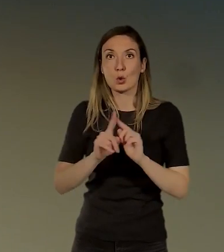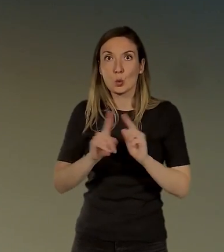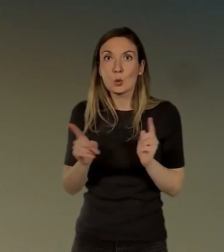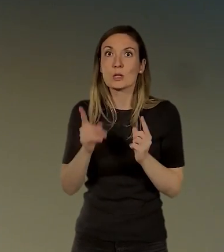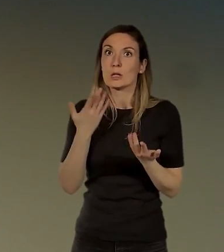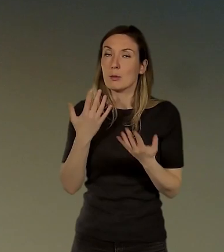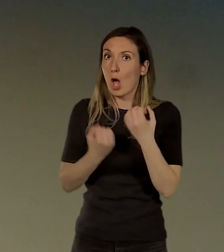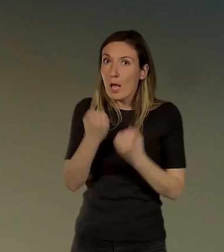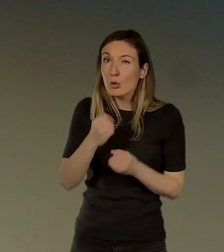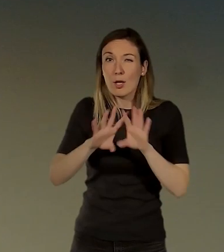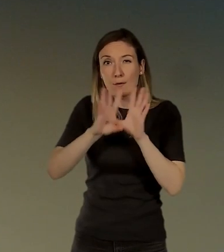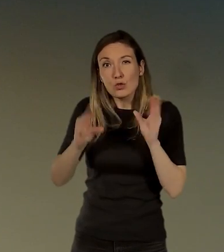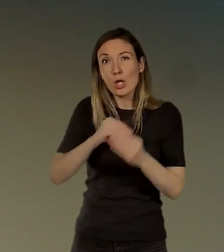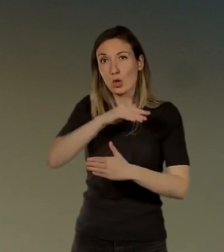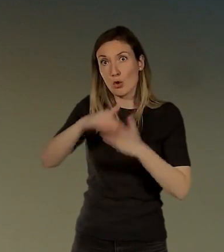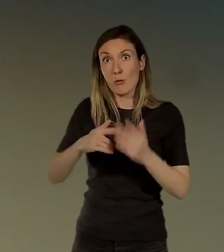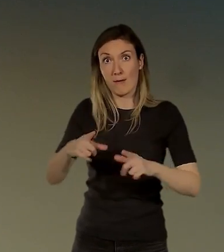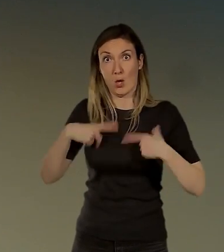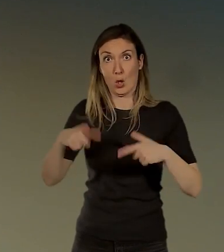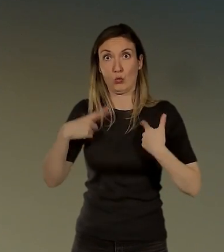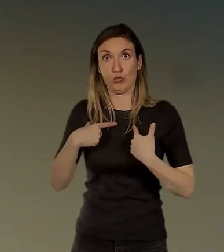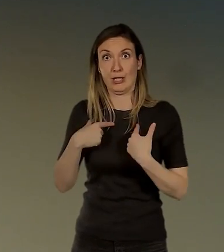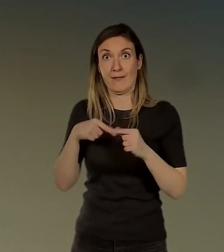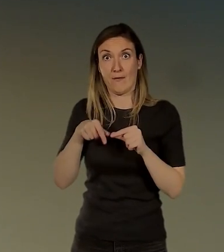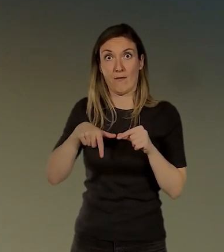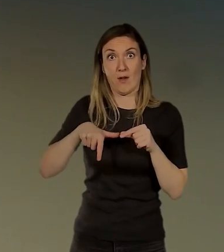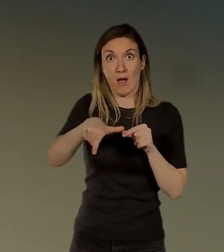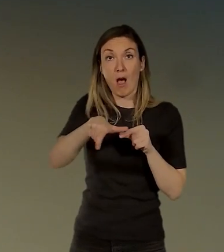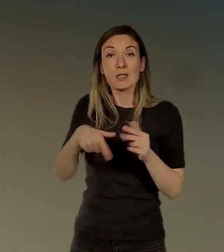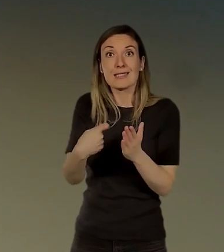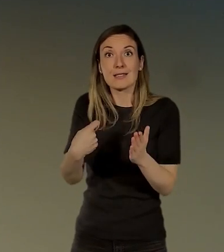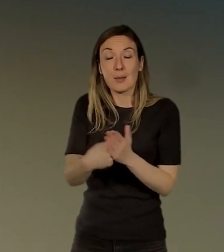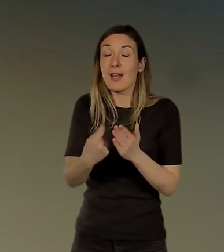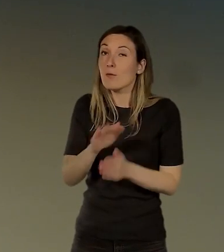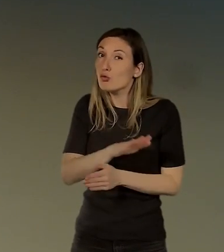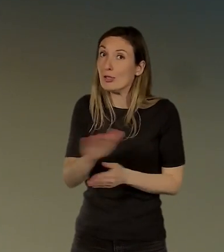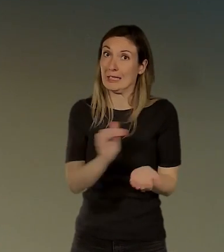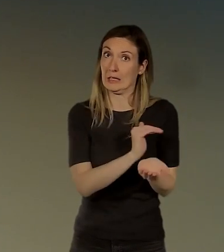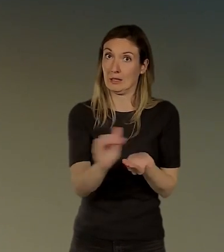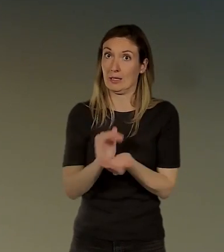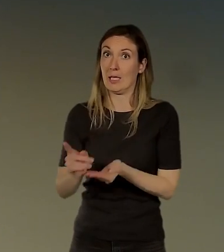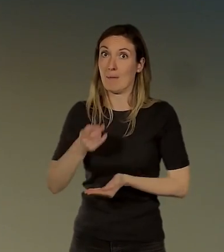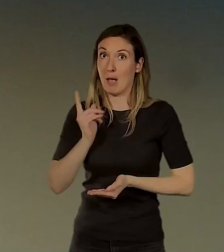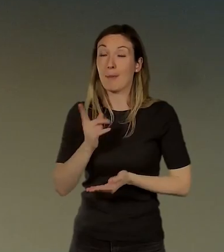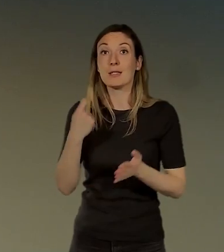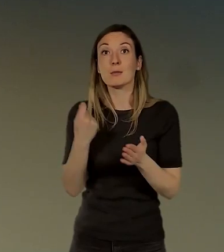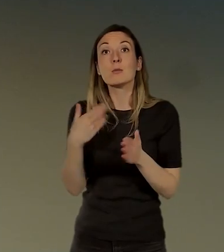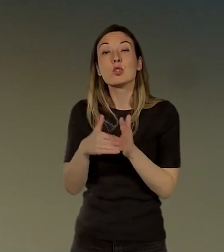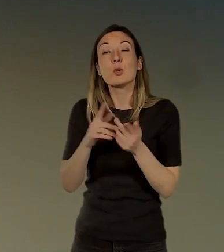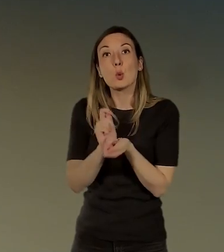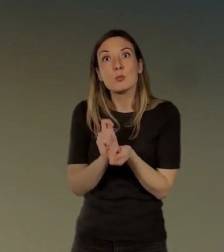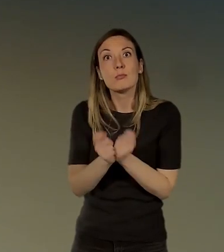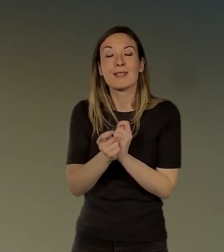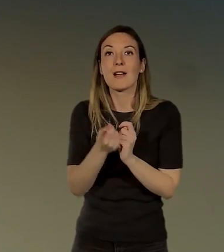projíždí autem. To znamená, je to prostor, který by měl být pro všechny, je potřeba ho humanizovat